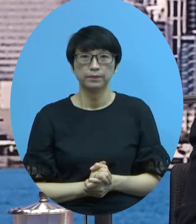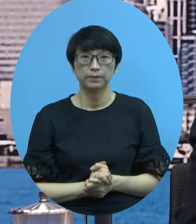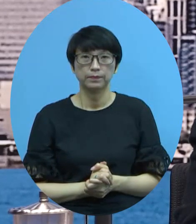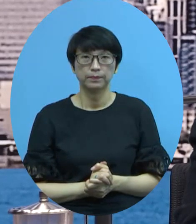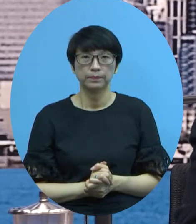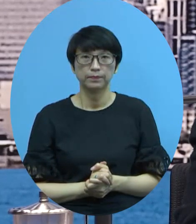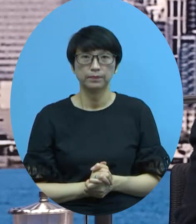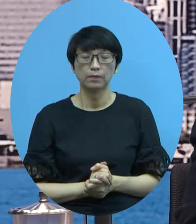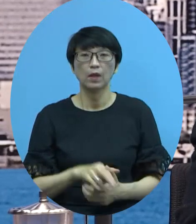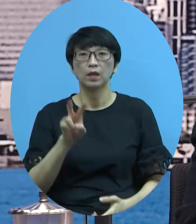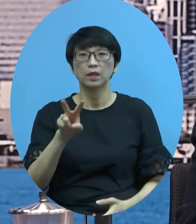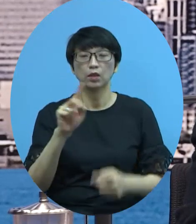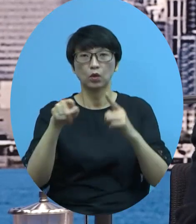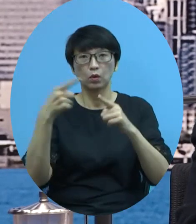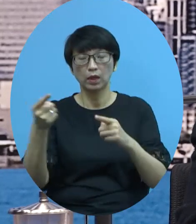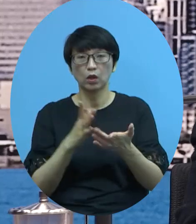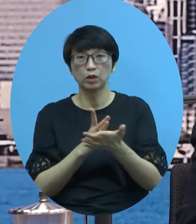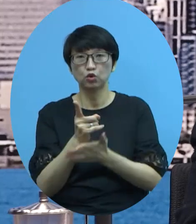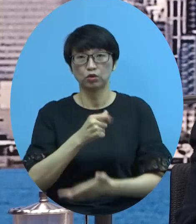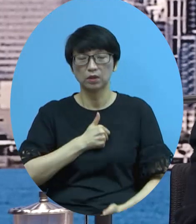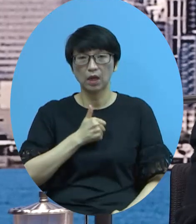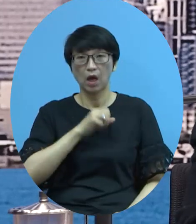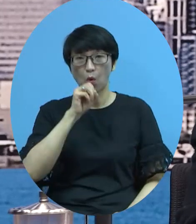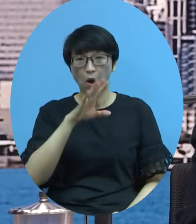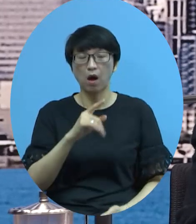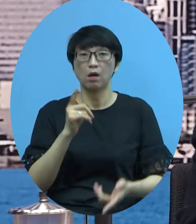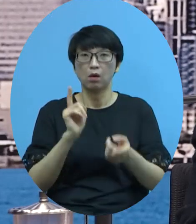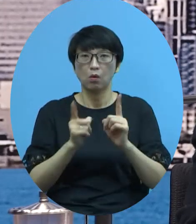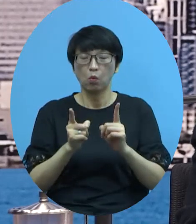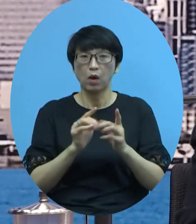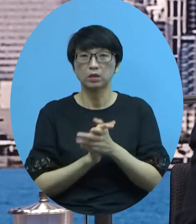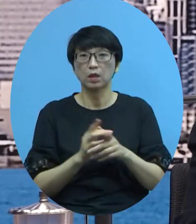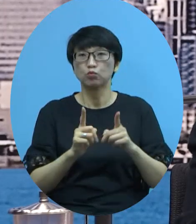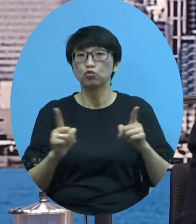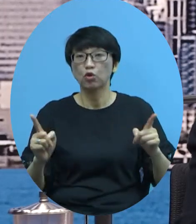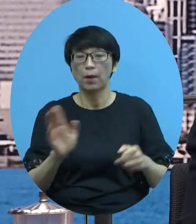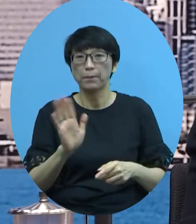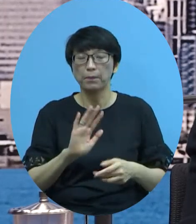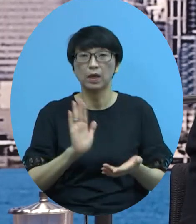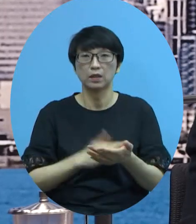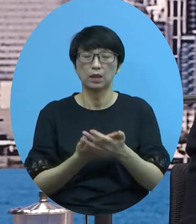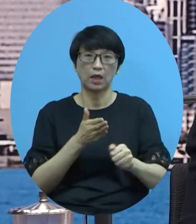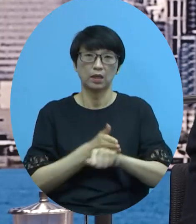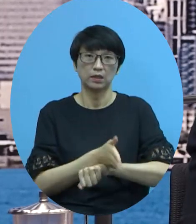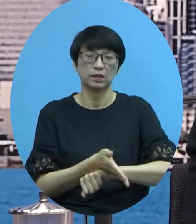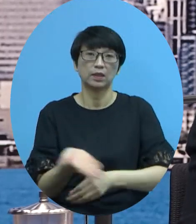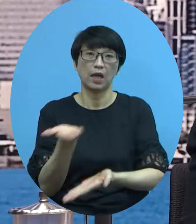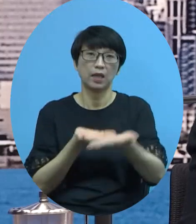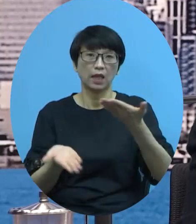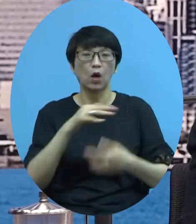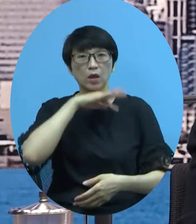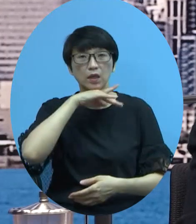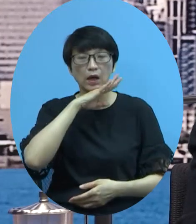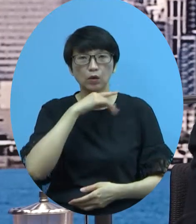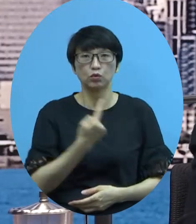哦，我都見到有另外一啲專家都講，可能都未必係咁長都唔定。不過始終社交距離，大家如果戴住口